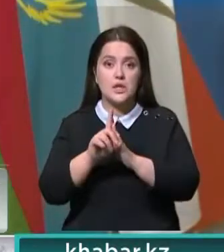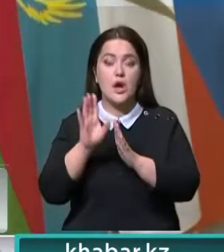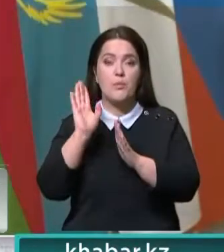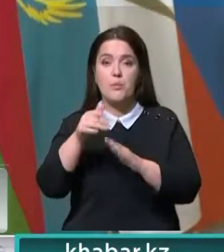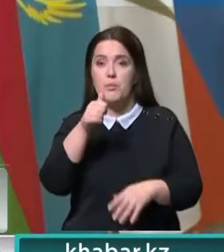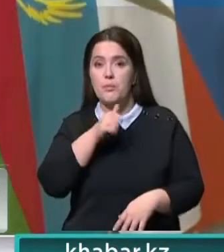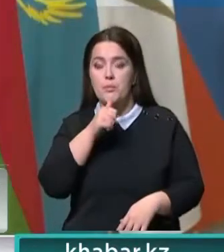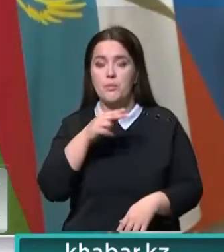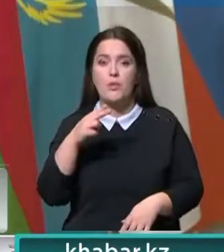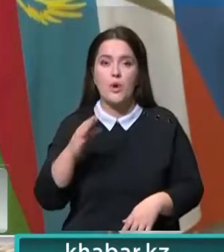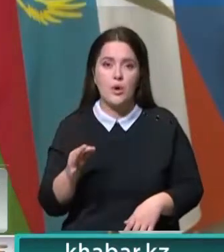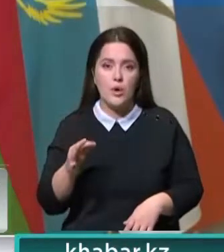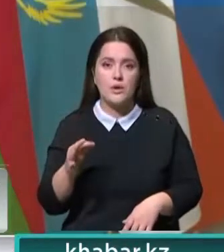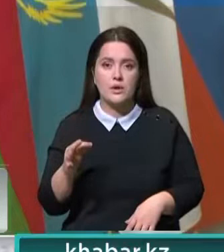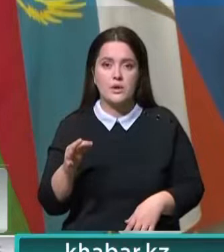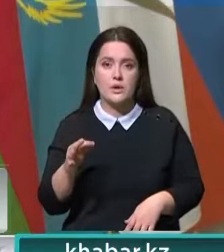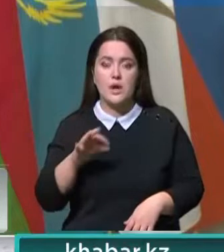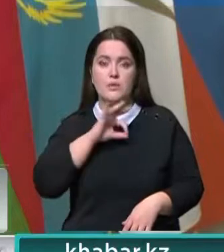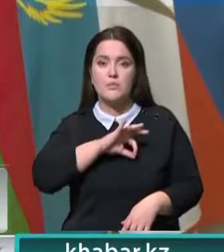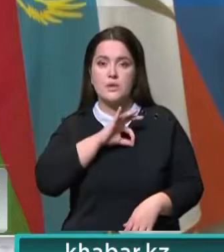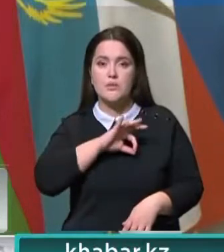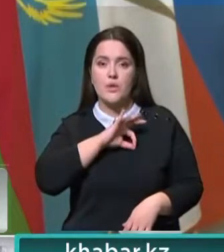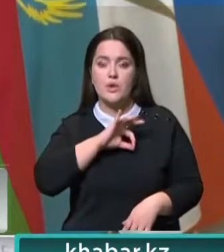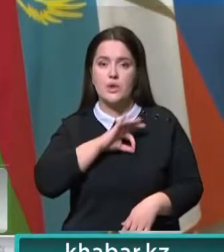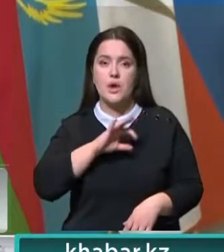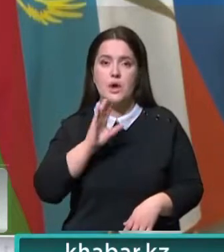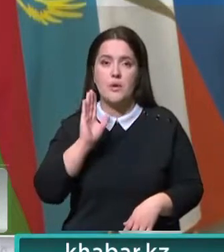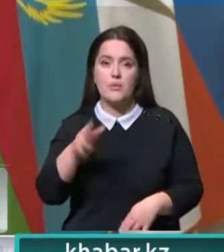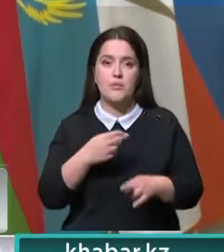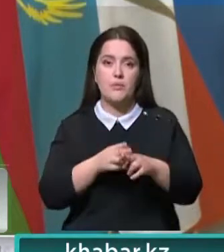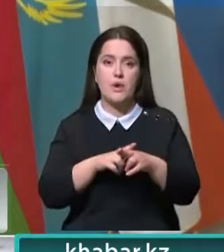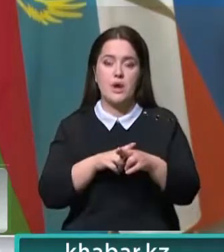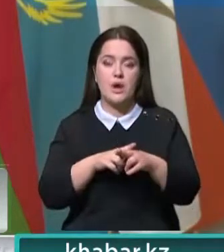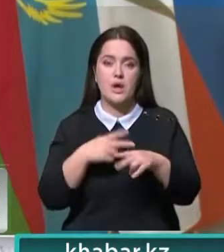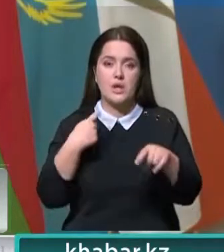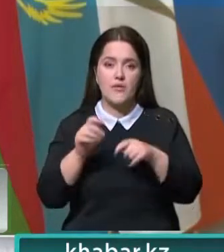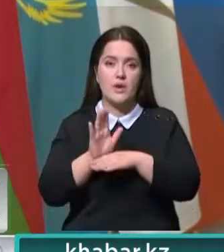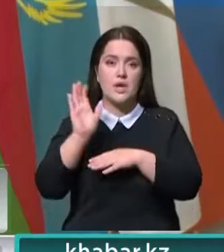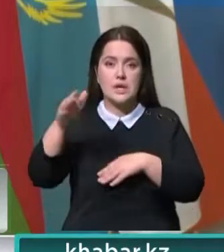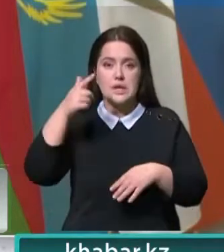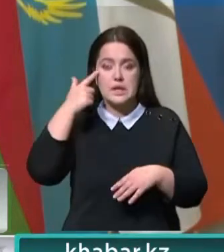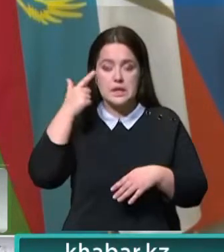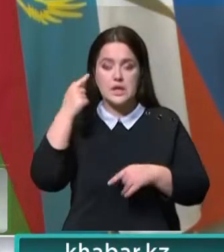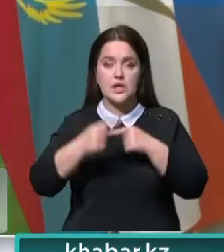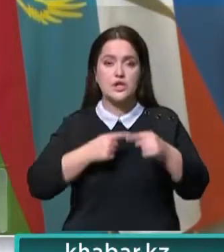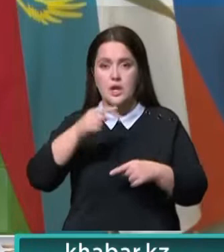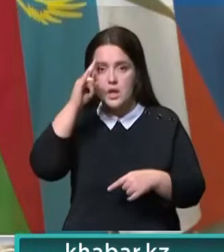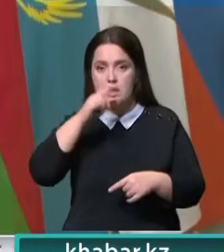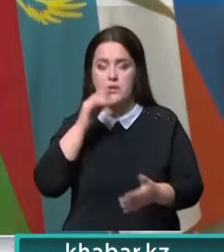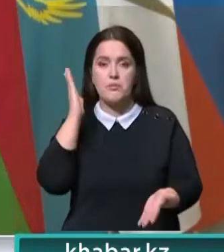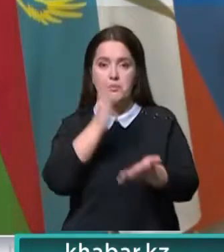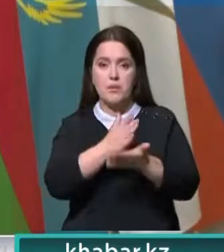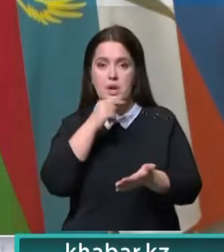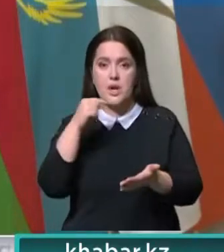пилота по использованию навигационных пломб при перемещении товаров в Кыргызстан через Казахстан на Российскую